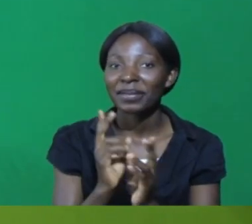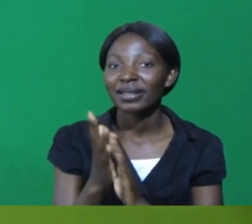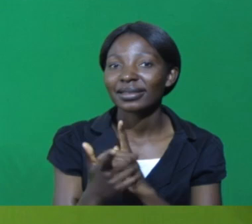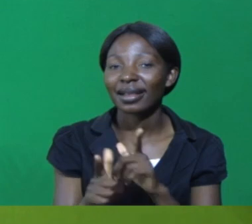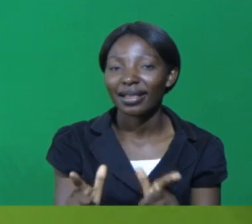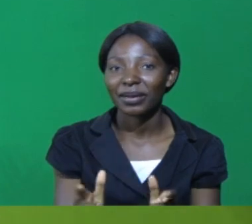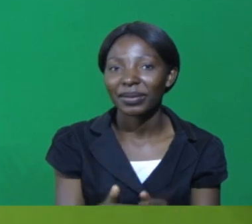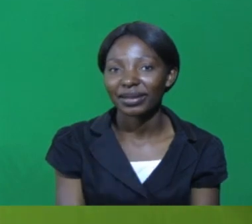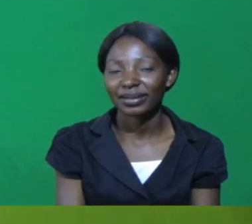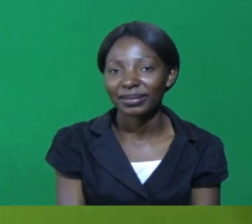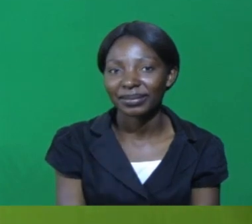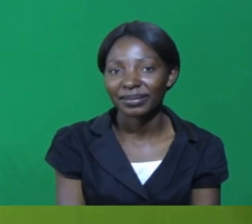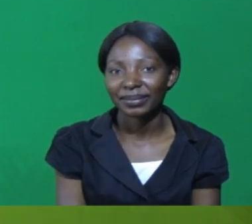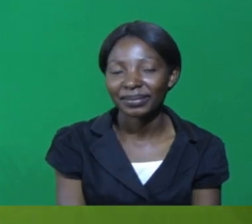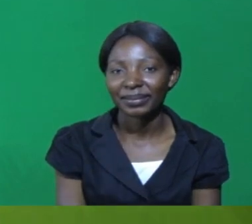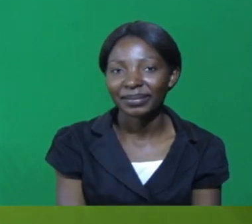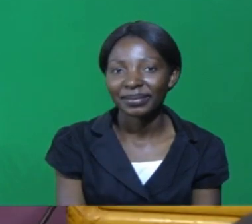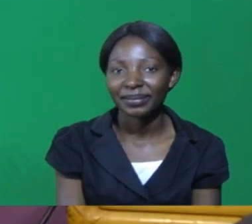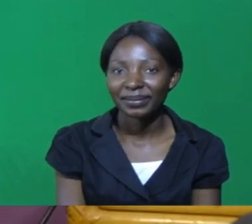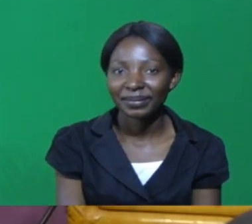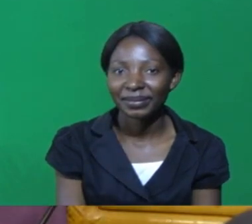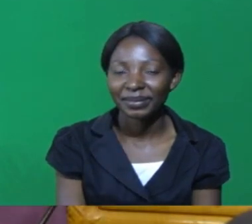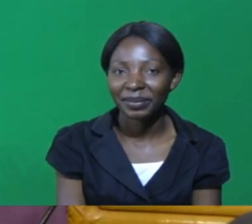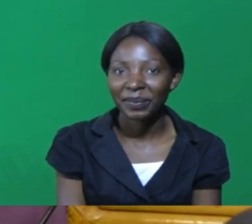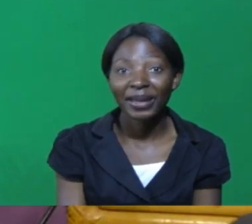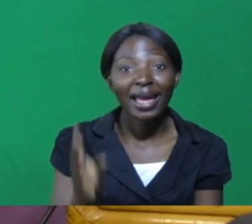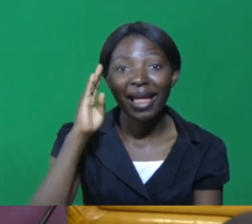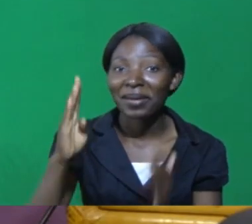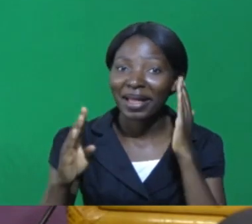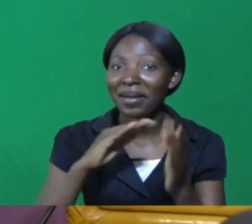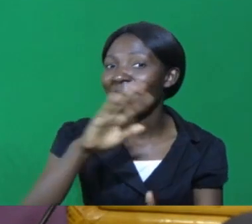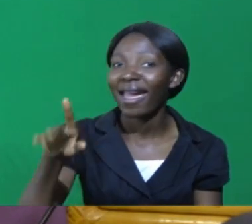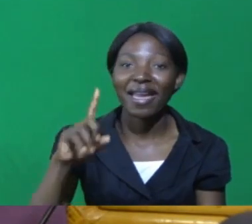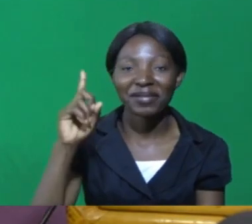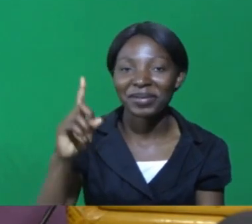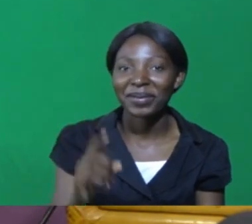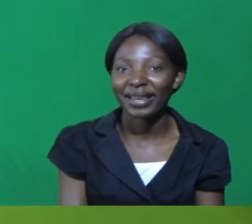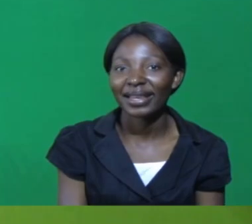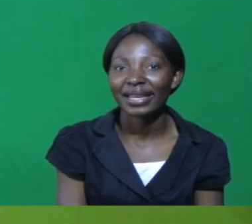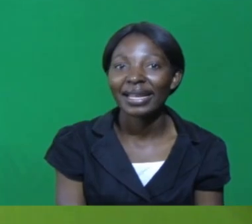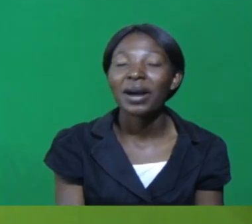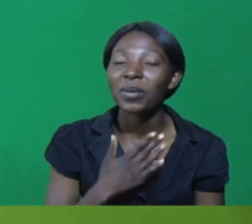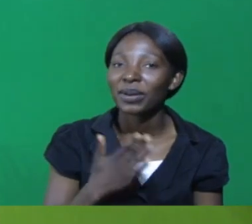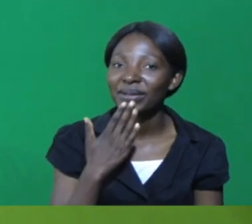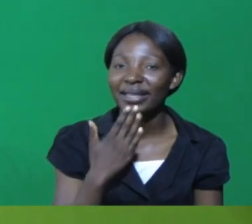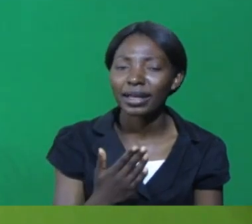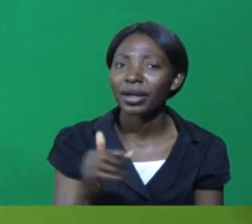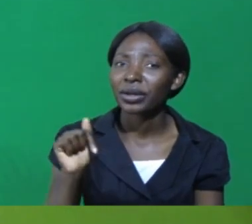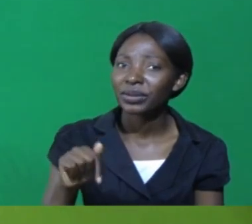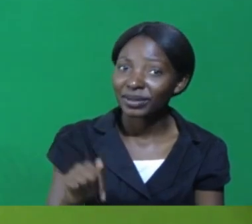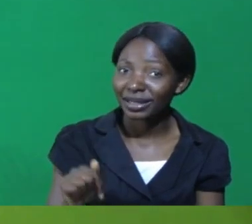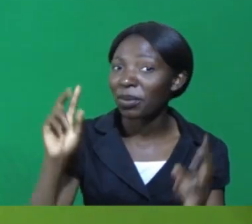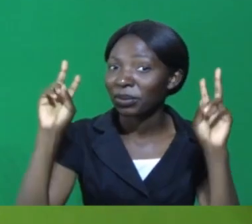ndiari kutisira musign language. Mufundisi, kwazwai vateereri. Vateereri tinokuchingamidzai. Tinoda kutenda huri kuredu